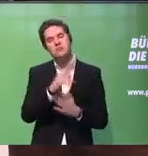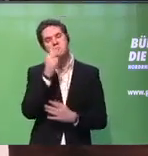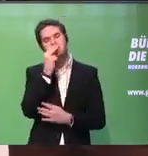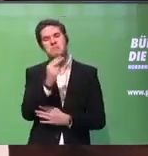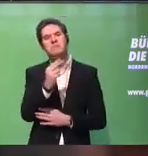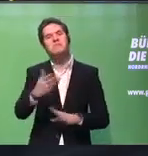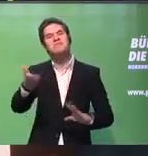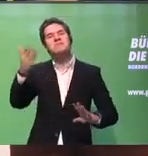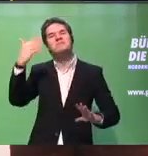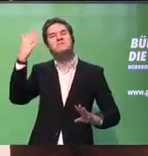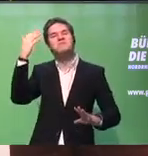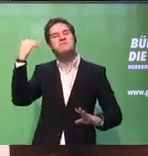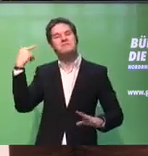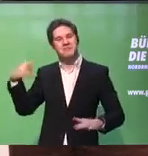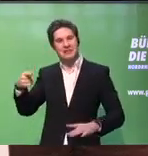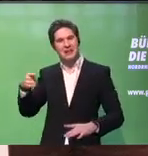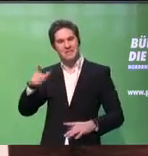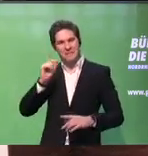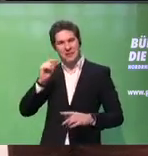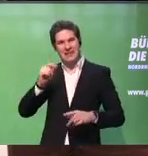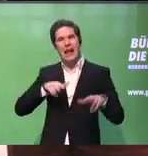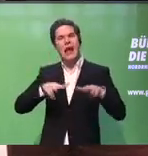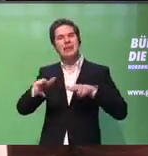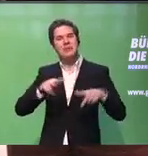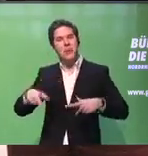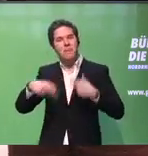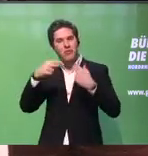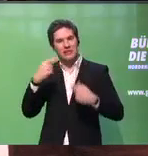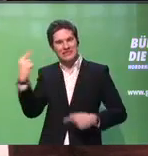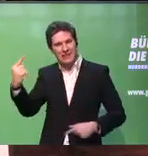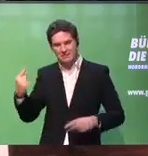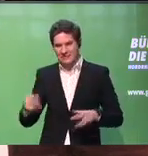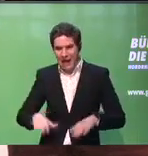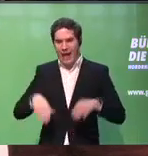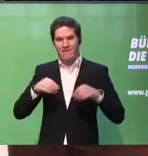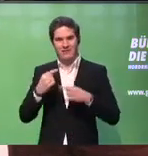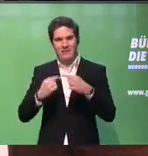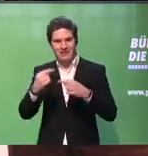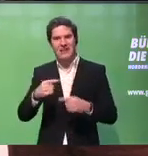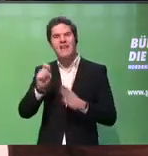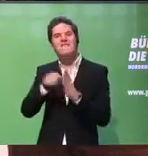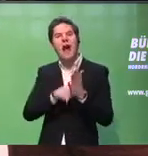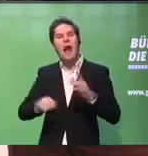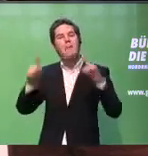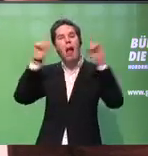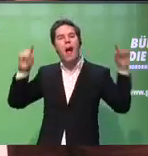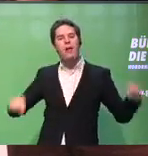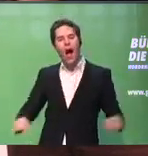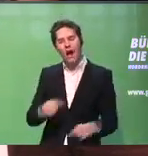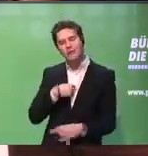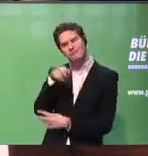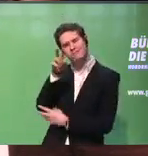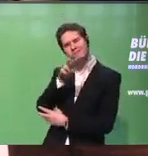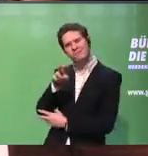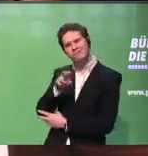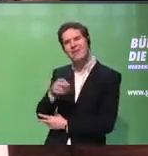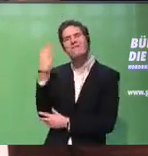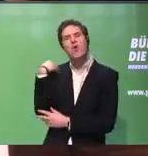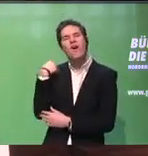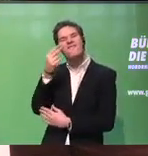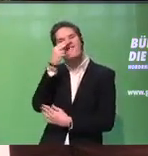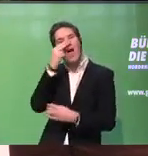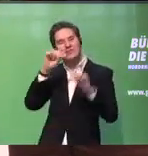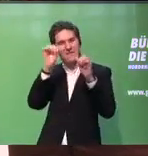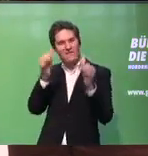aus euren jeweiligen, aus der Legislaturperiode, in der ihr eingestiegen seid, was dort Wahlkampfplakate waren.